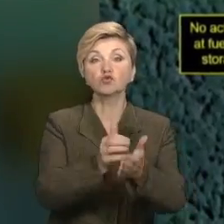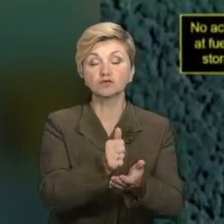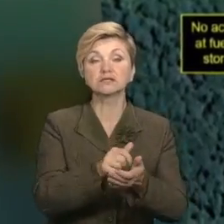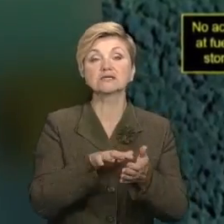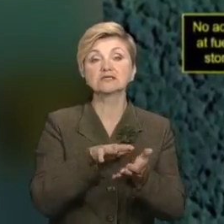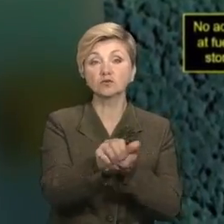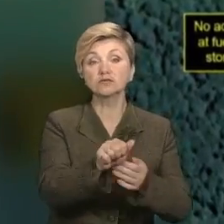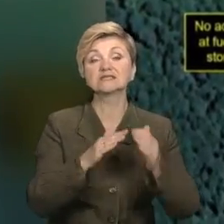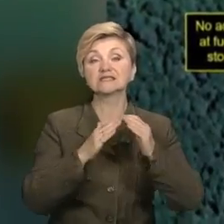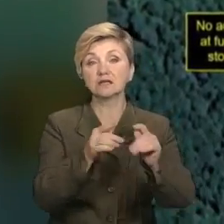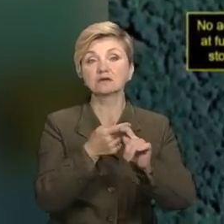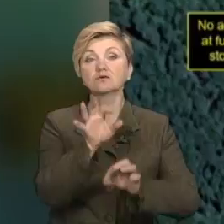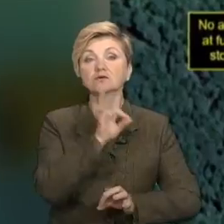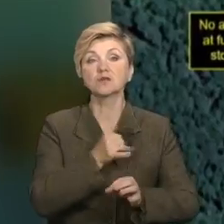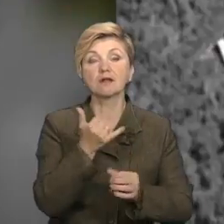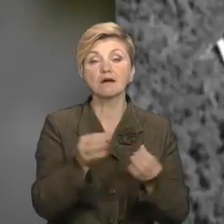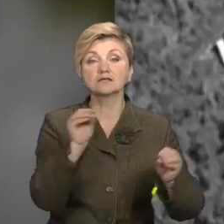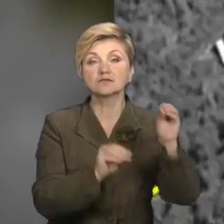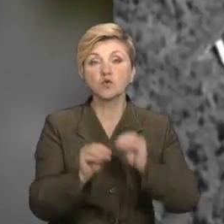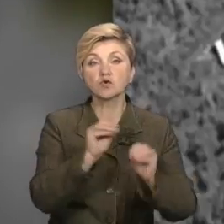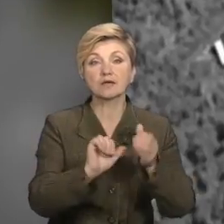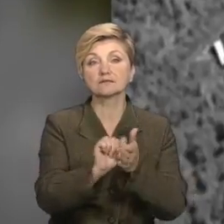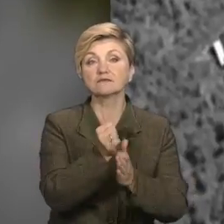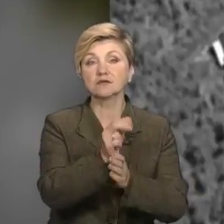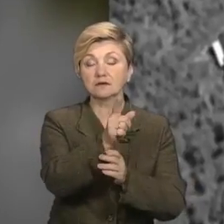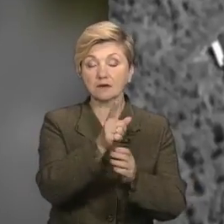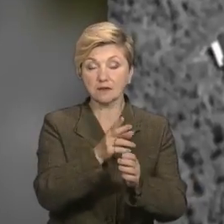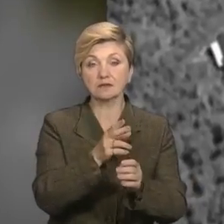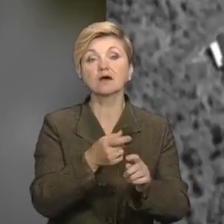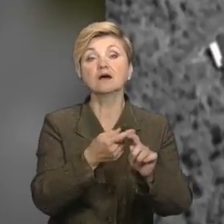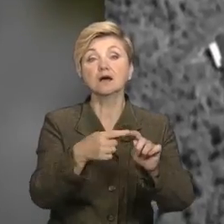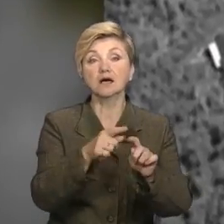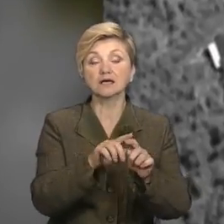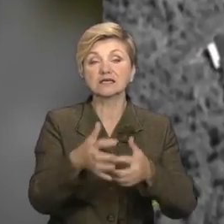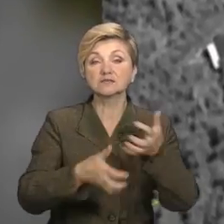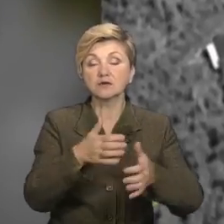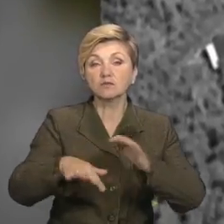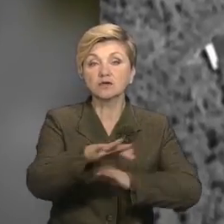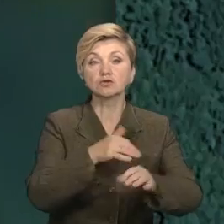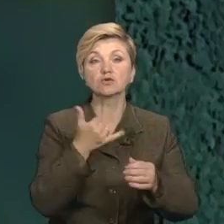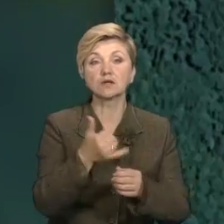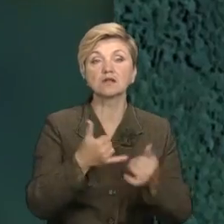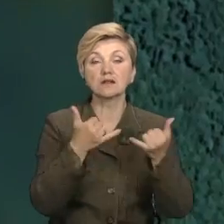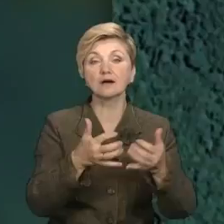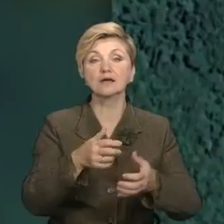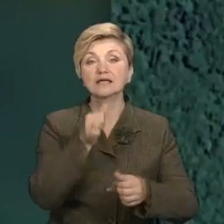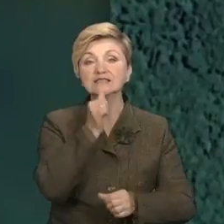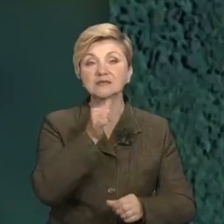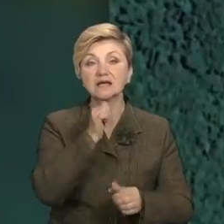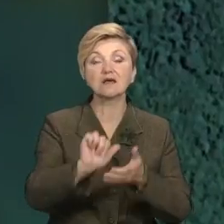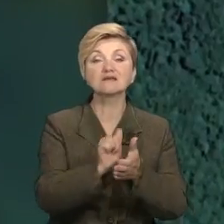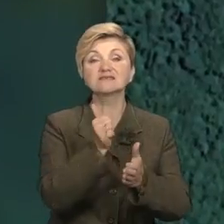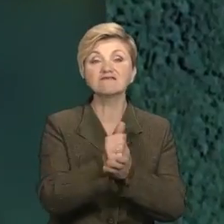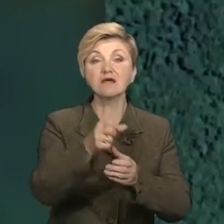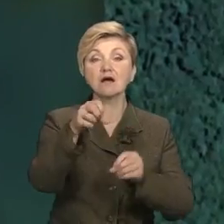здание которое использовалось для сборки ракет-носителей также разбирают площадку для испытаний баллистических ракет можно считать что пхеньян